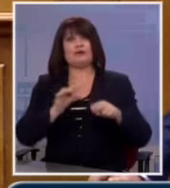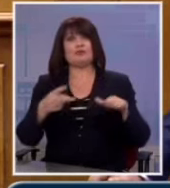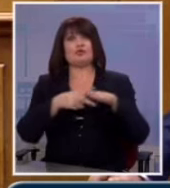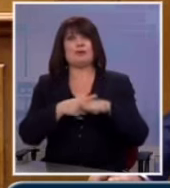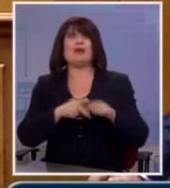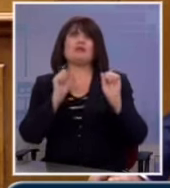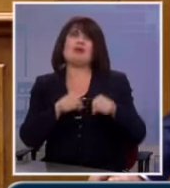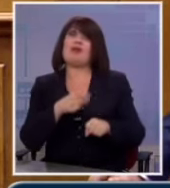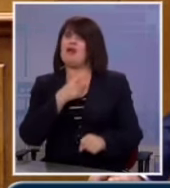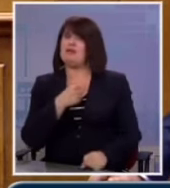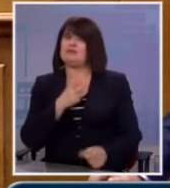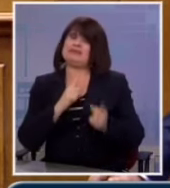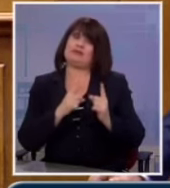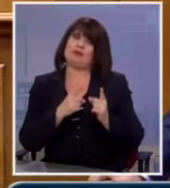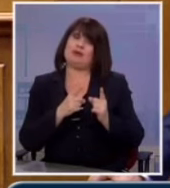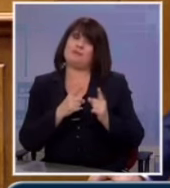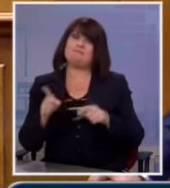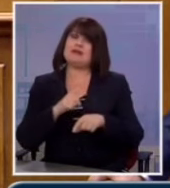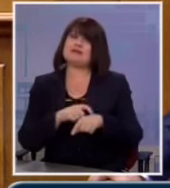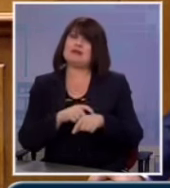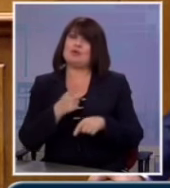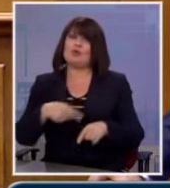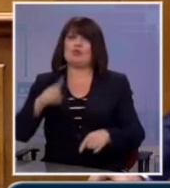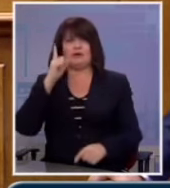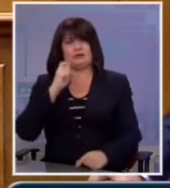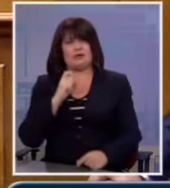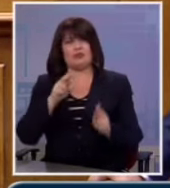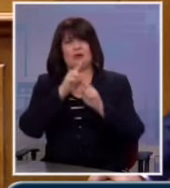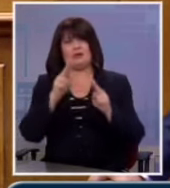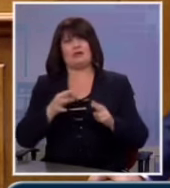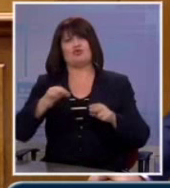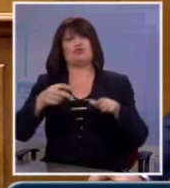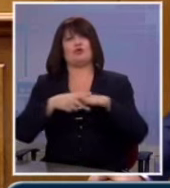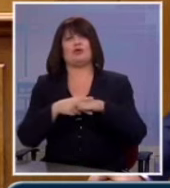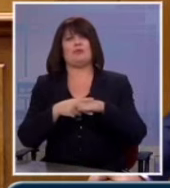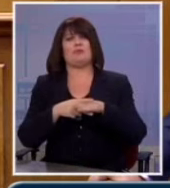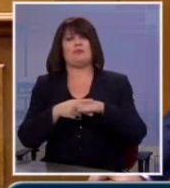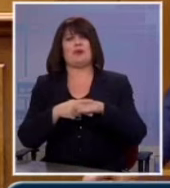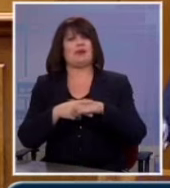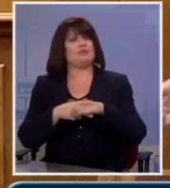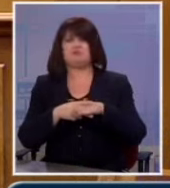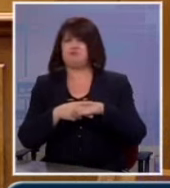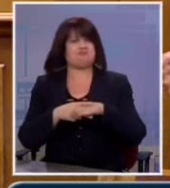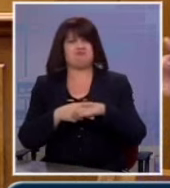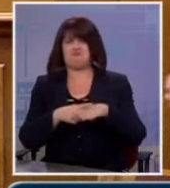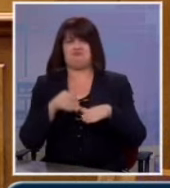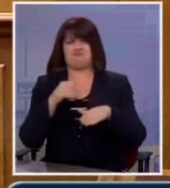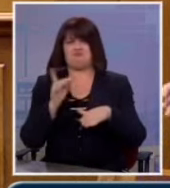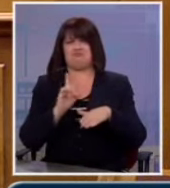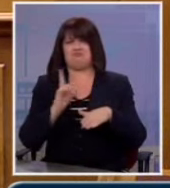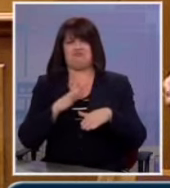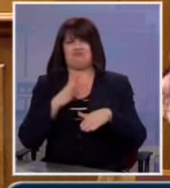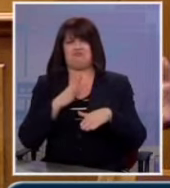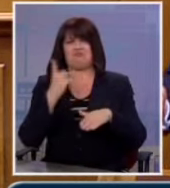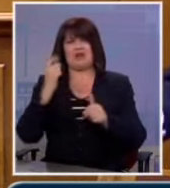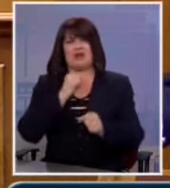Ταμείο, τη στιγμή μάλιστα που όλοι γνωρίζουν ότι το Ταμείο δεν πρόκειται να συνεχίσει όπως και έχει εδώ